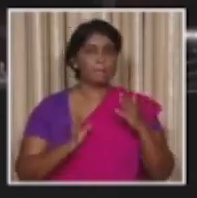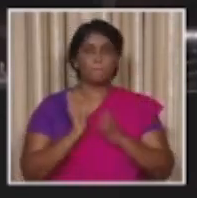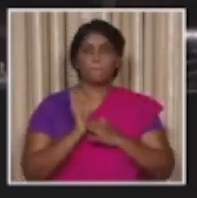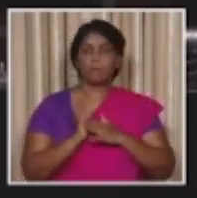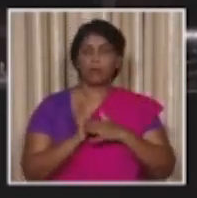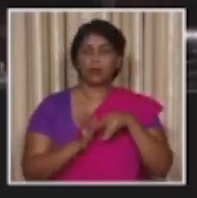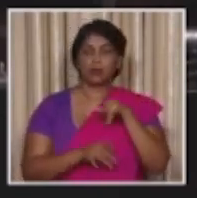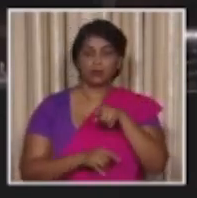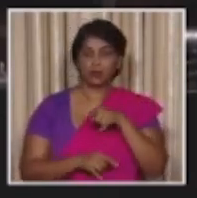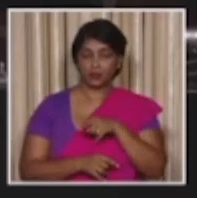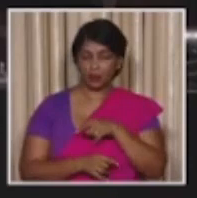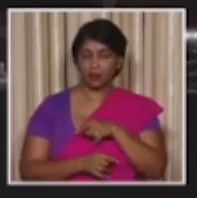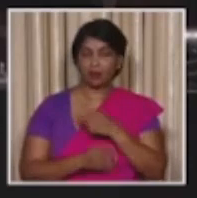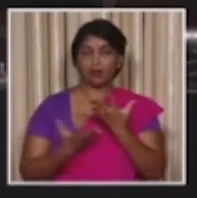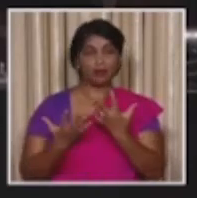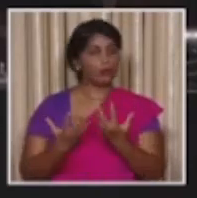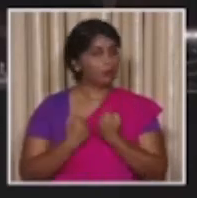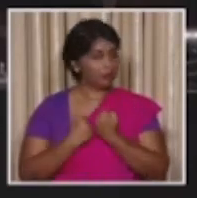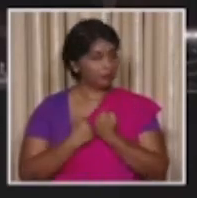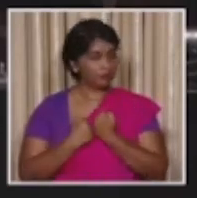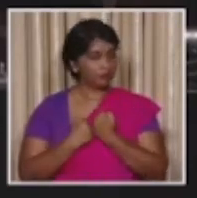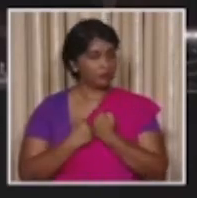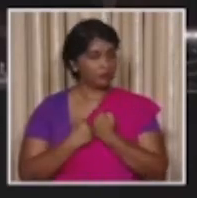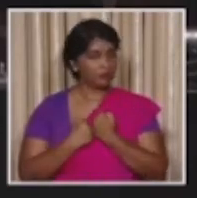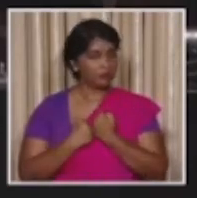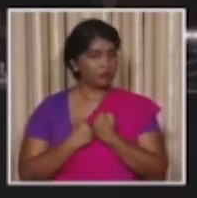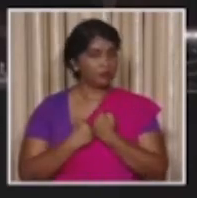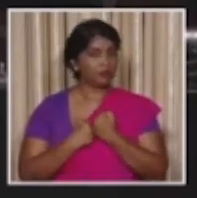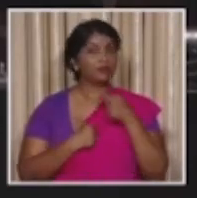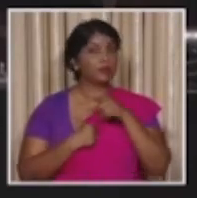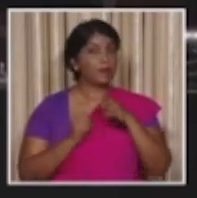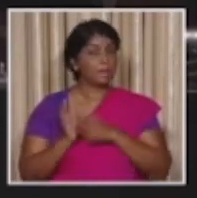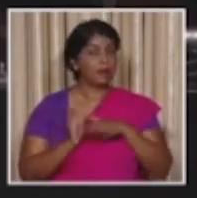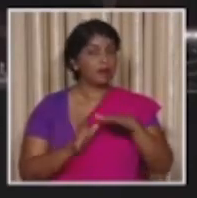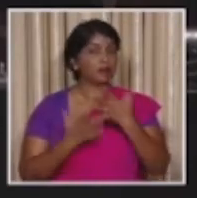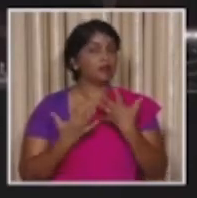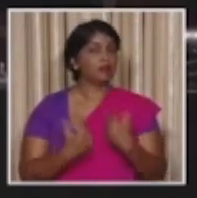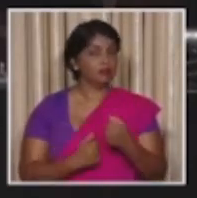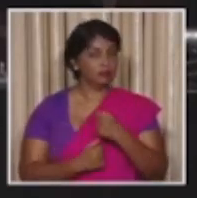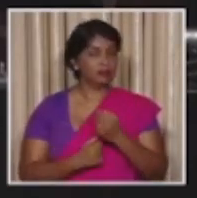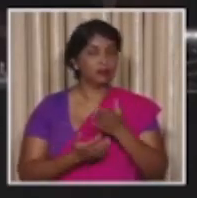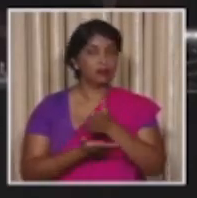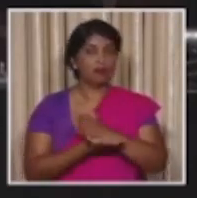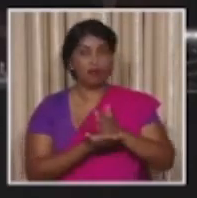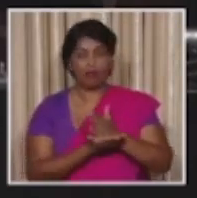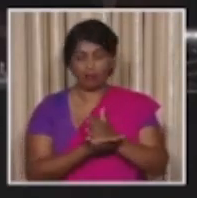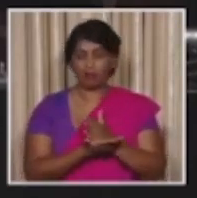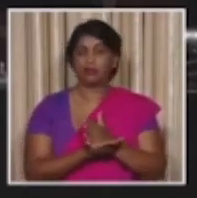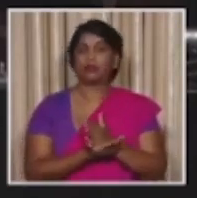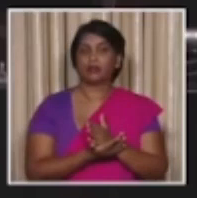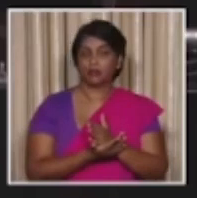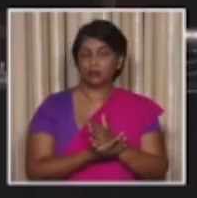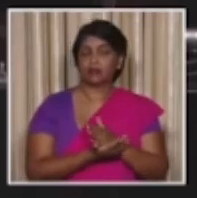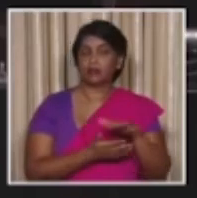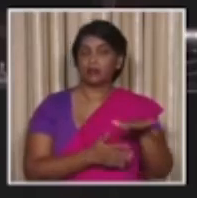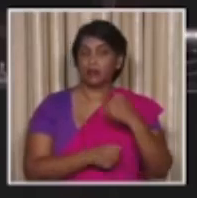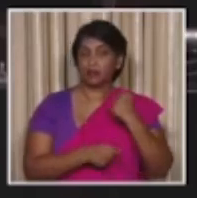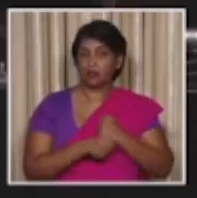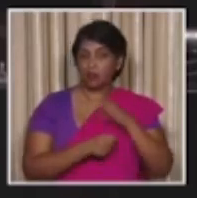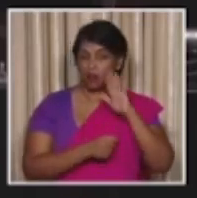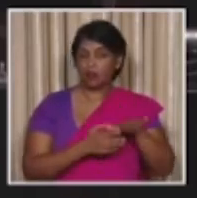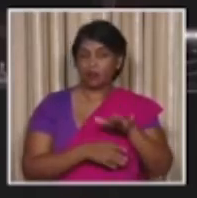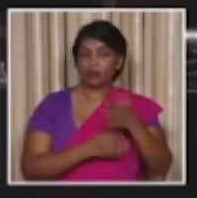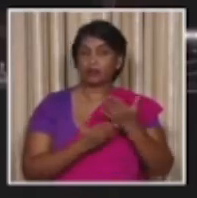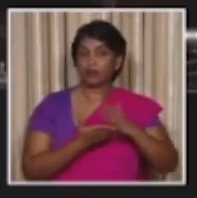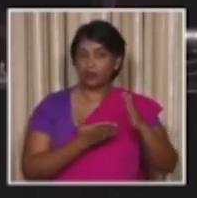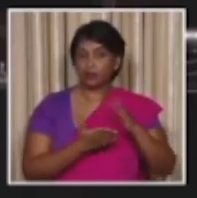එකේ ලබාගත් මිලේනියම් සිටි එකේ ඉඩම් ලබාගත්තාම වෙන් කළ යුතු ඉඩම් රජය වෙනුවෙන් ඉඩම් වෙන් කළ